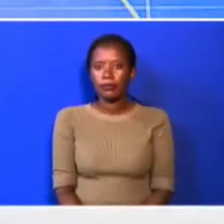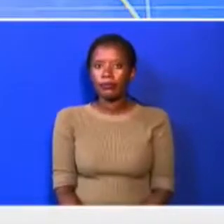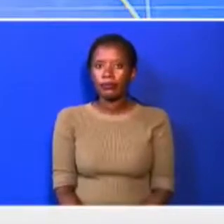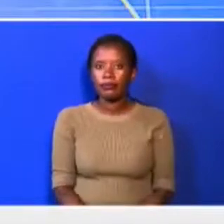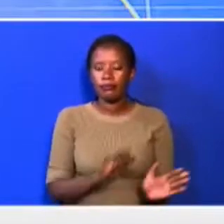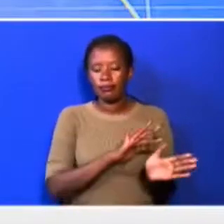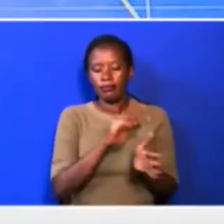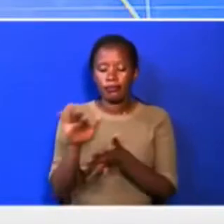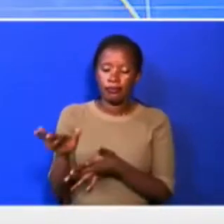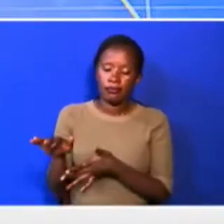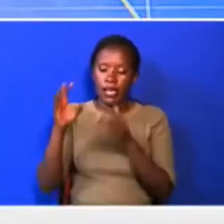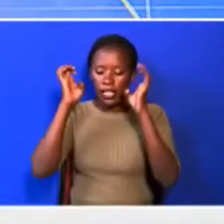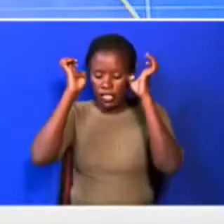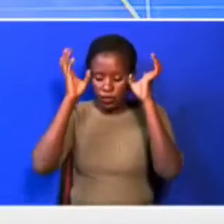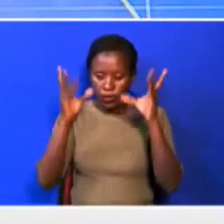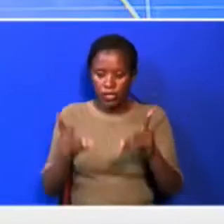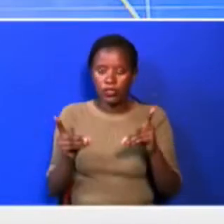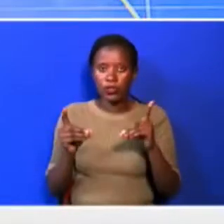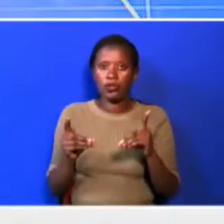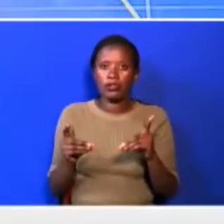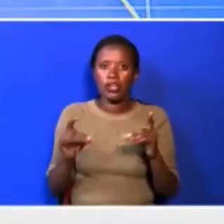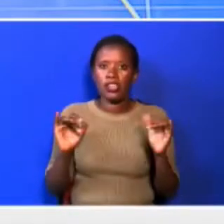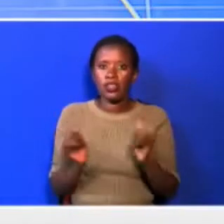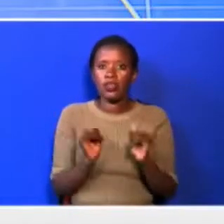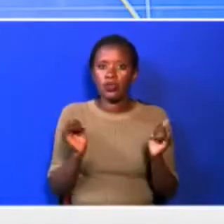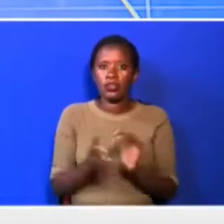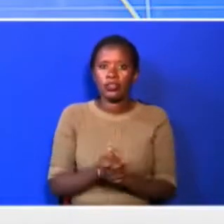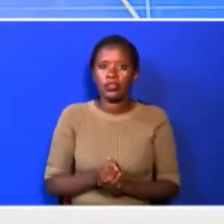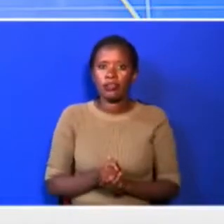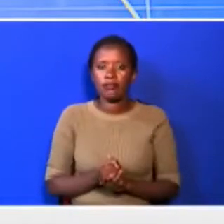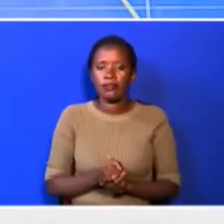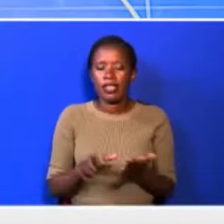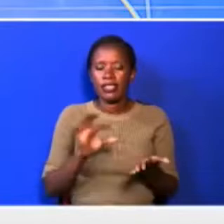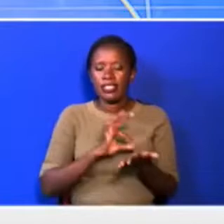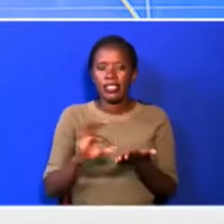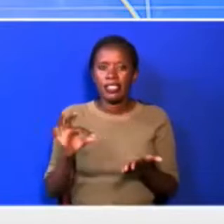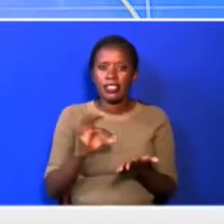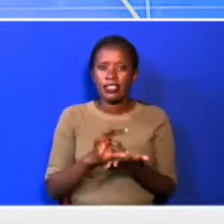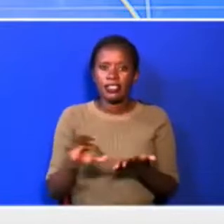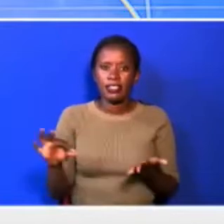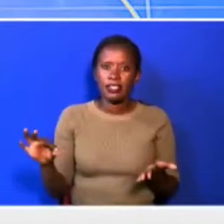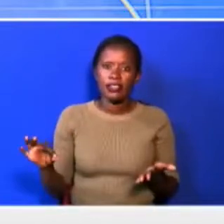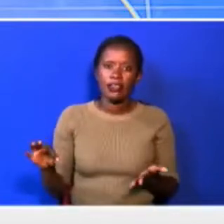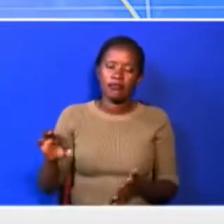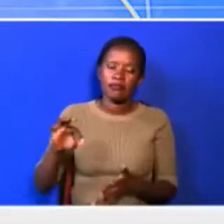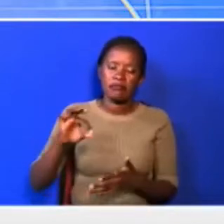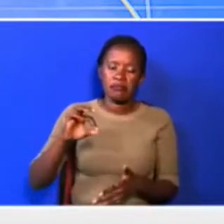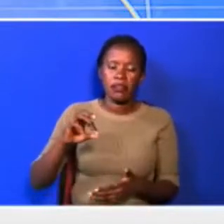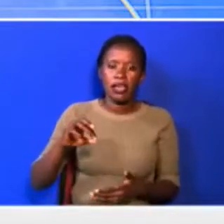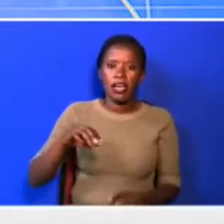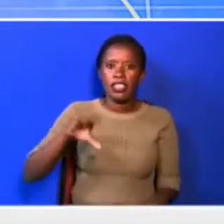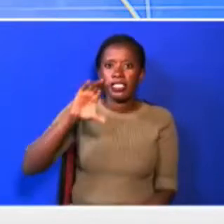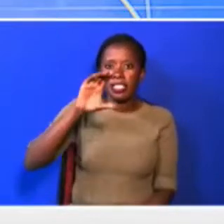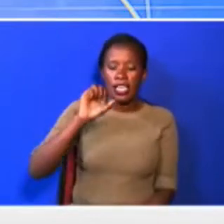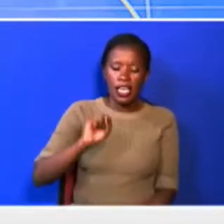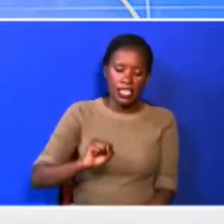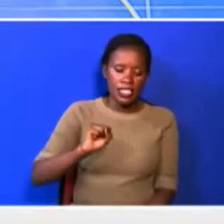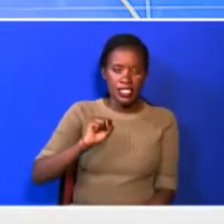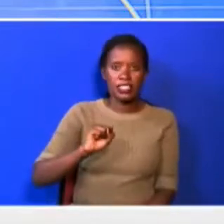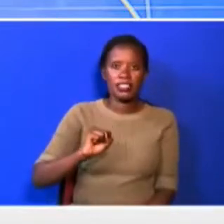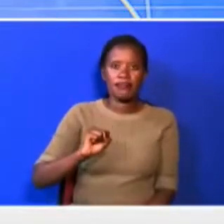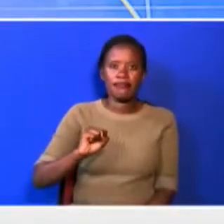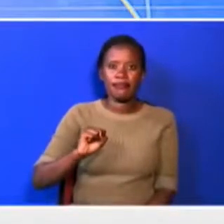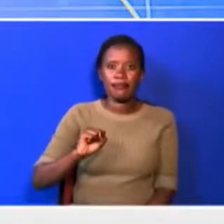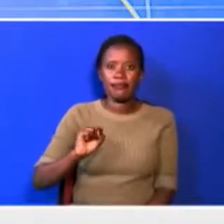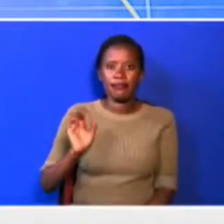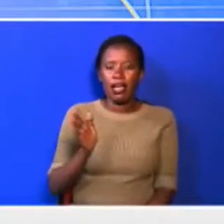Na tukiachana na masuala ya elimu, tuangazie taarifa nyingine ambapo katibu mkuu wa uchukuzi Joseph Njoroge amesema kuwa serikali